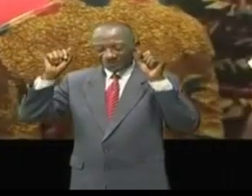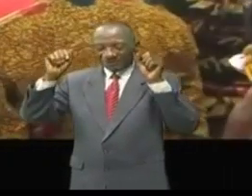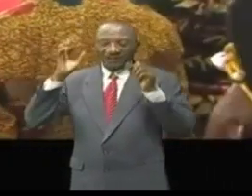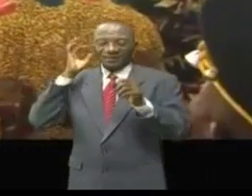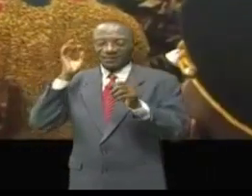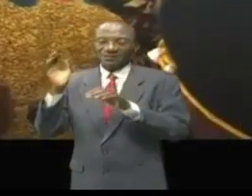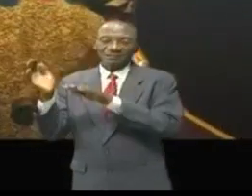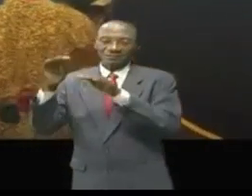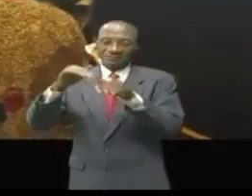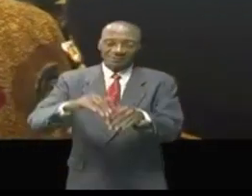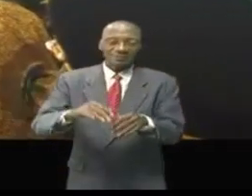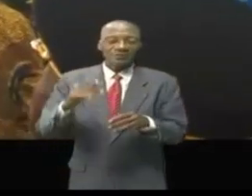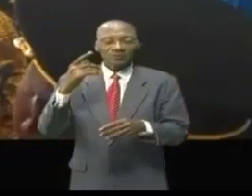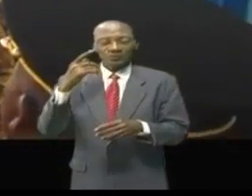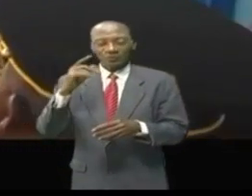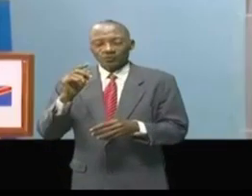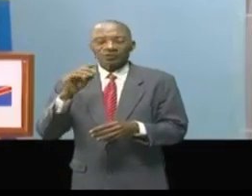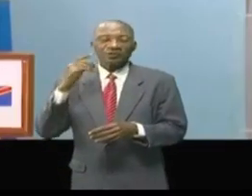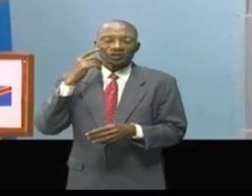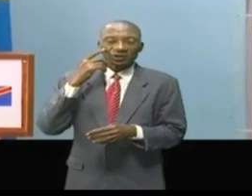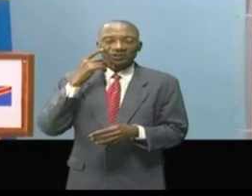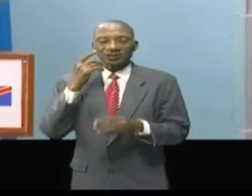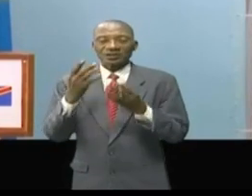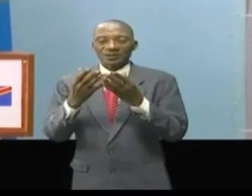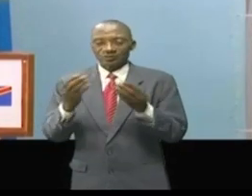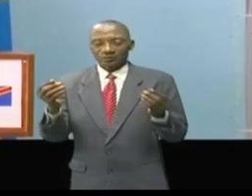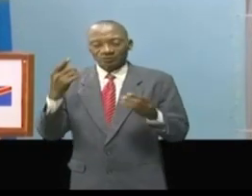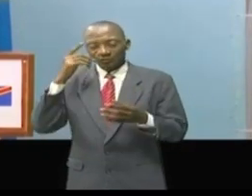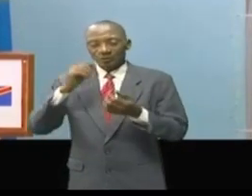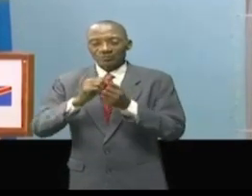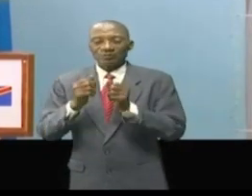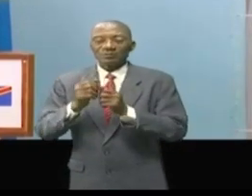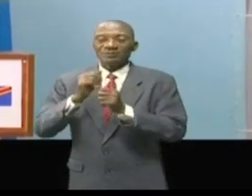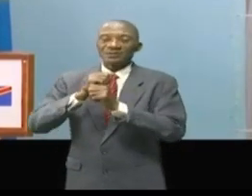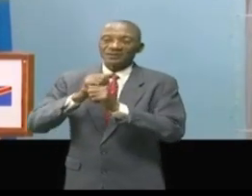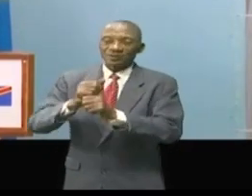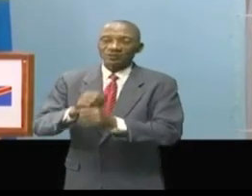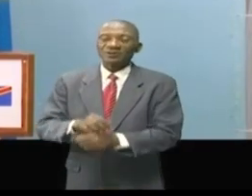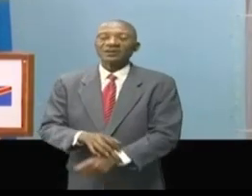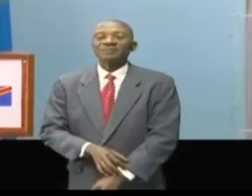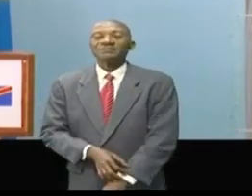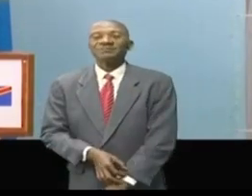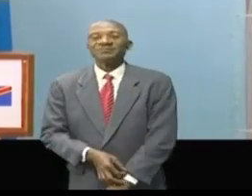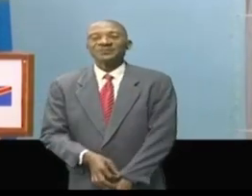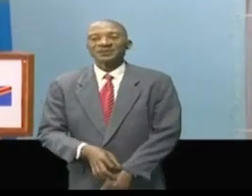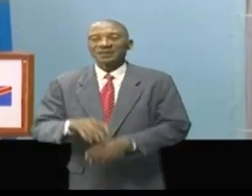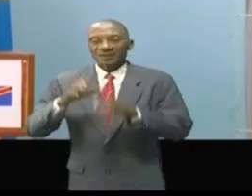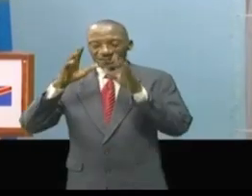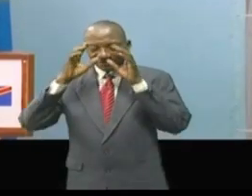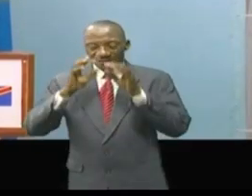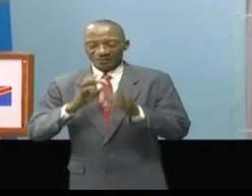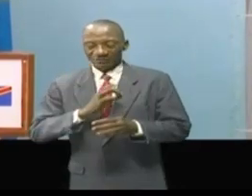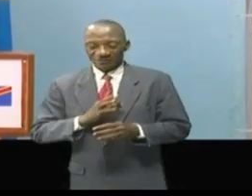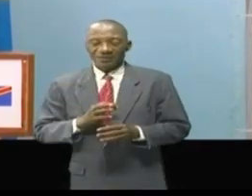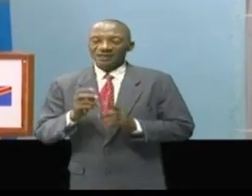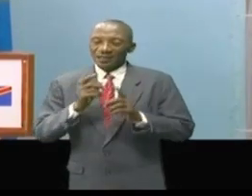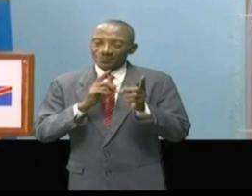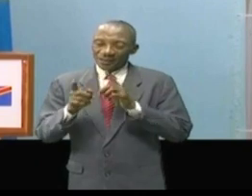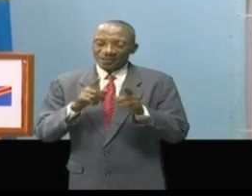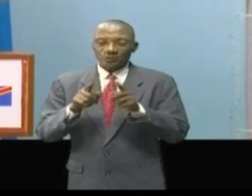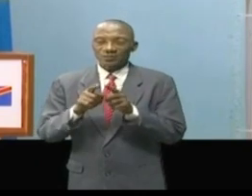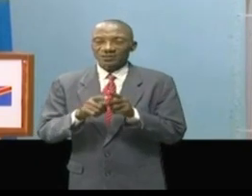l'agression rwandaise, le président Félix-Antoine Tshisekedi a aussi mis un accent sur l'accroissement des échanges entre les deux